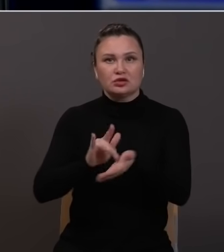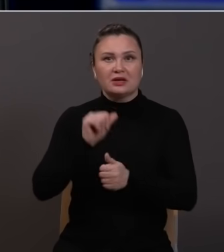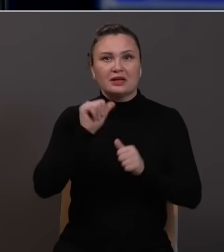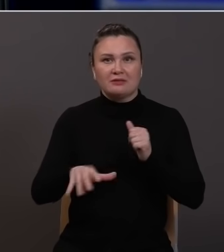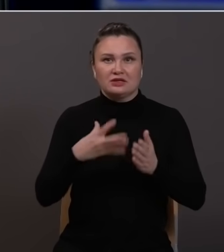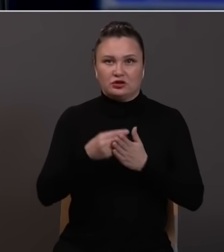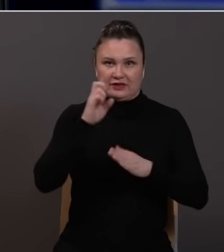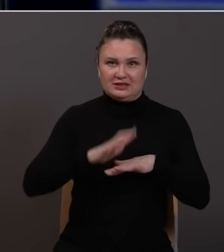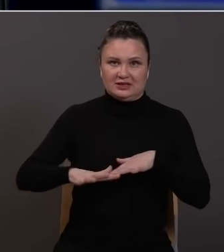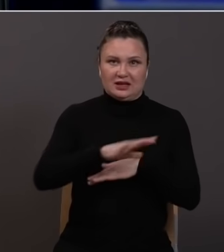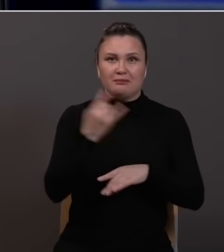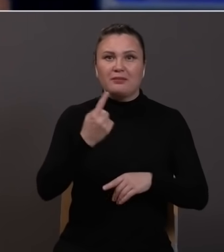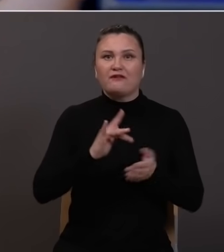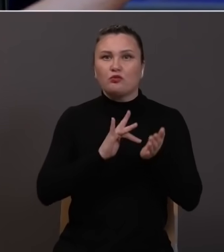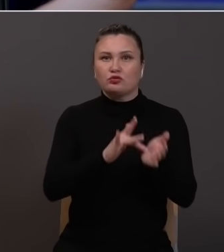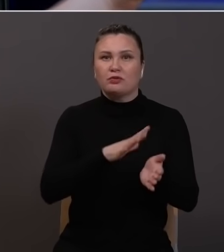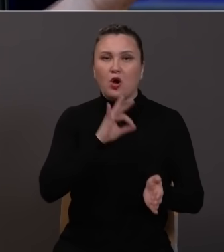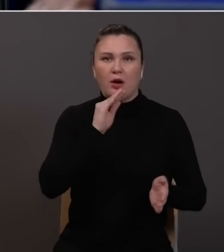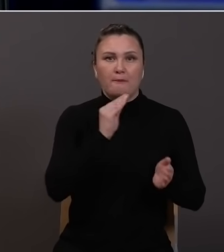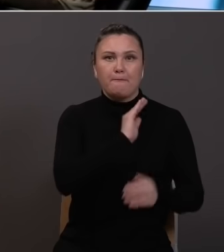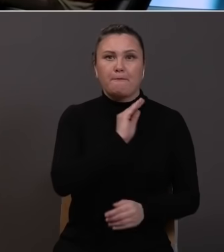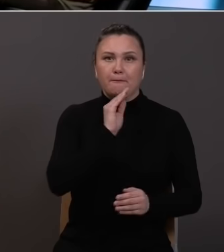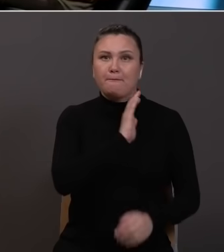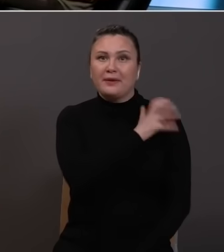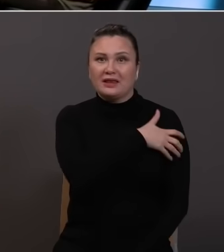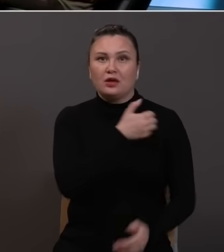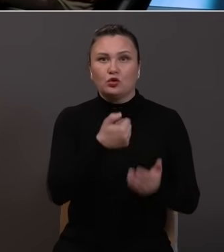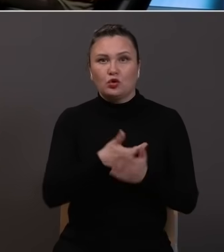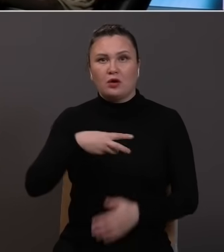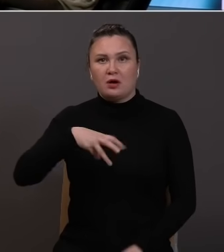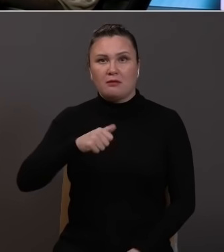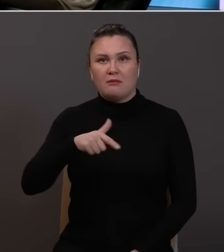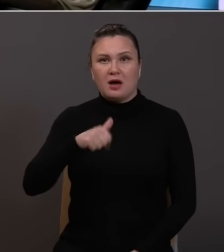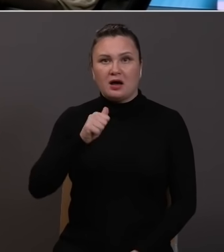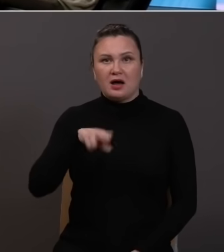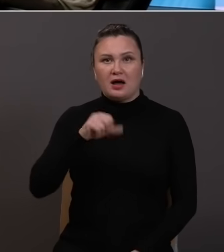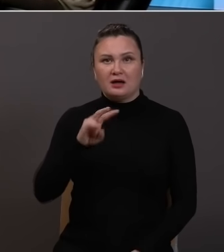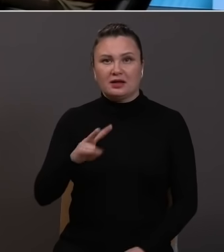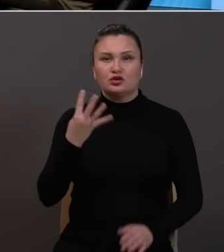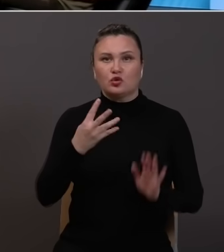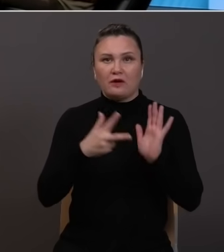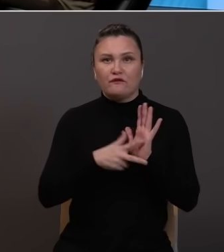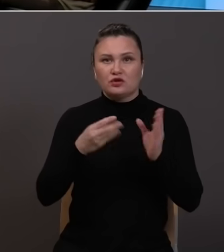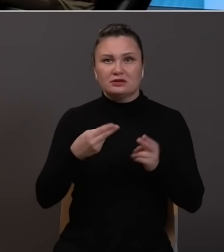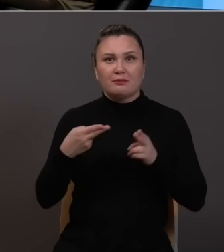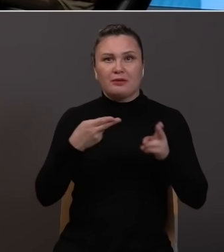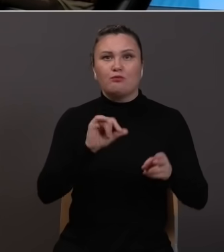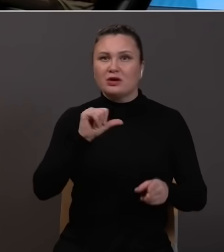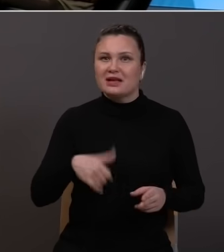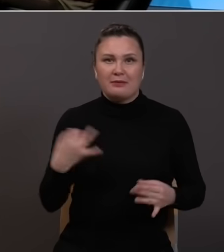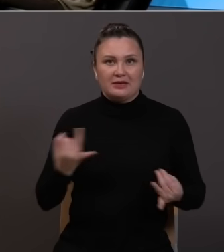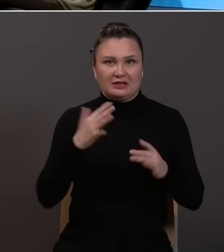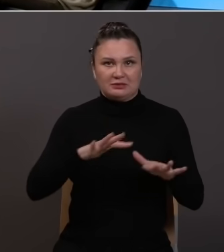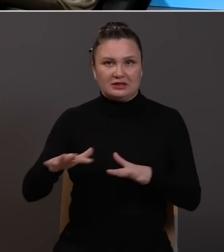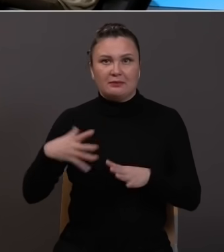со своей страны. Отправился в первое путешествие от Питера до Магадана. Мы ехали 48 дней по самым интересным местам.